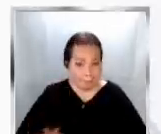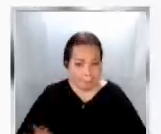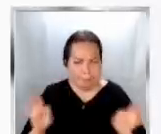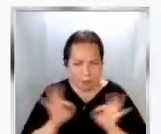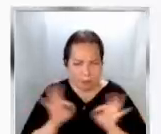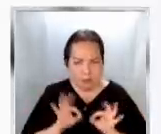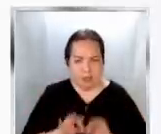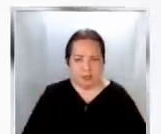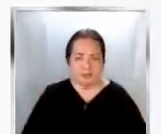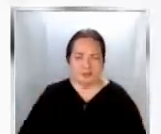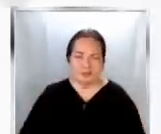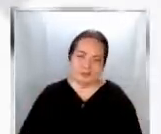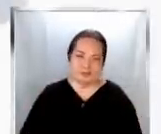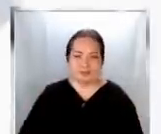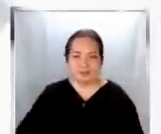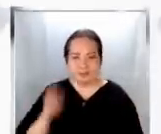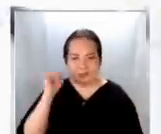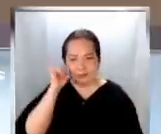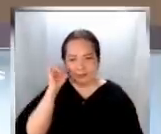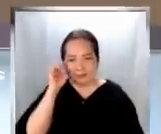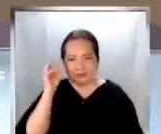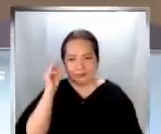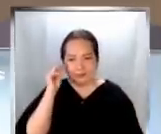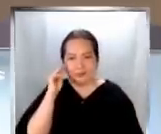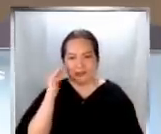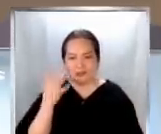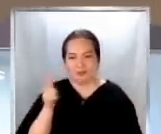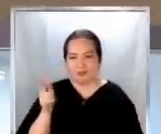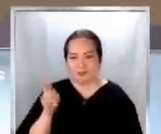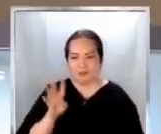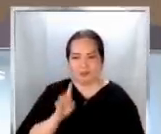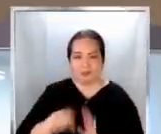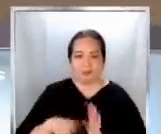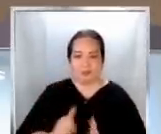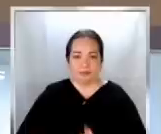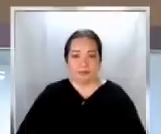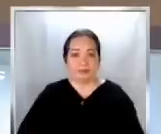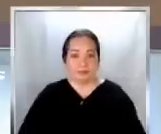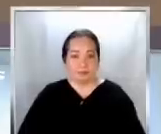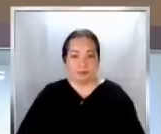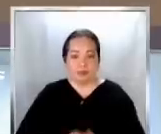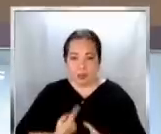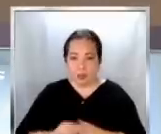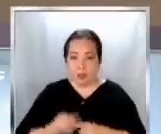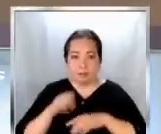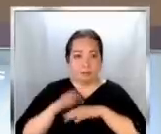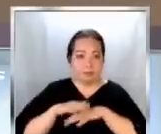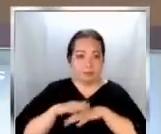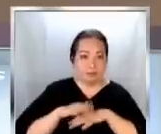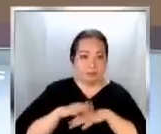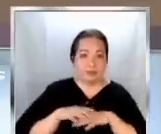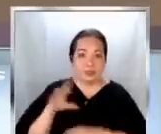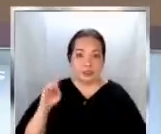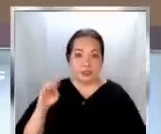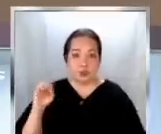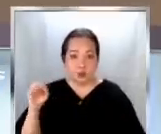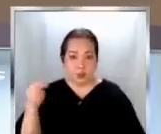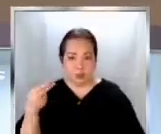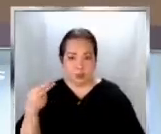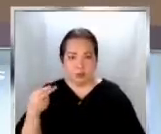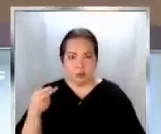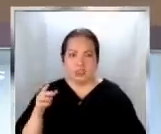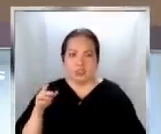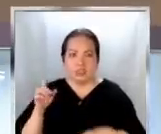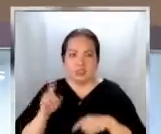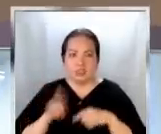nakatutok, 24 oras. Nagpaalala ang Department of Health, hindi pa pwedeng gamitin ang bakuna ng Sinovac